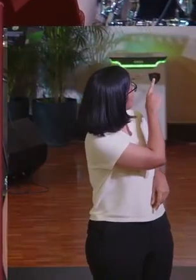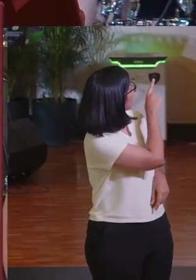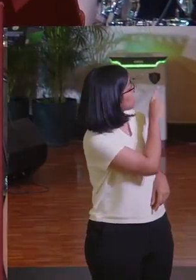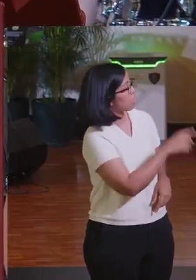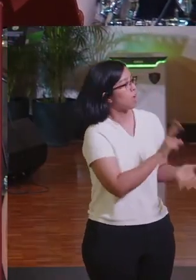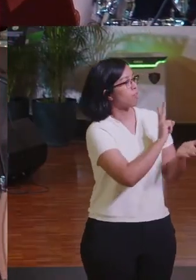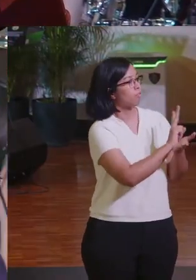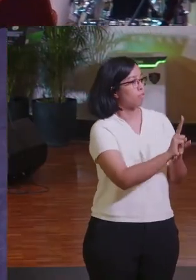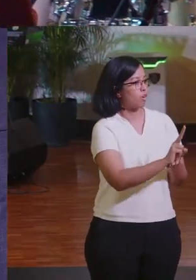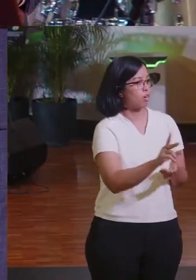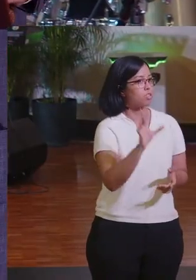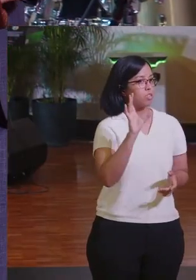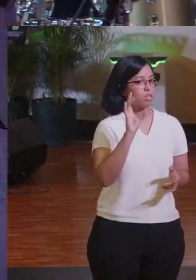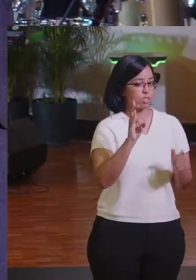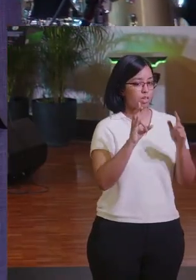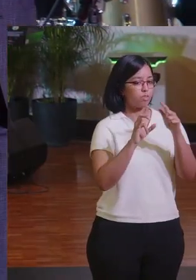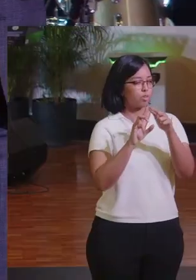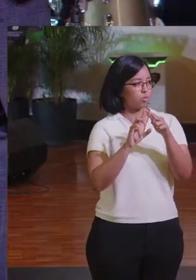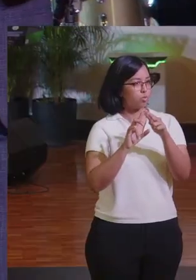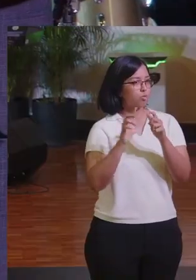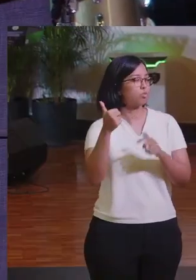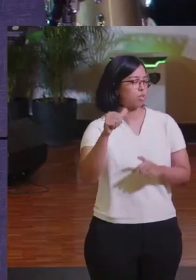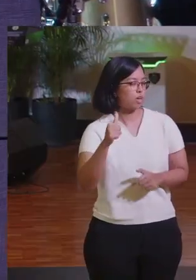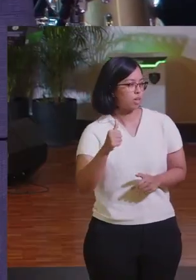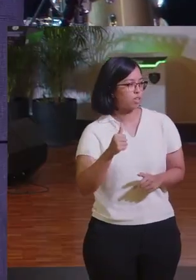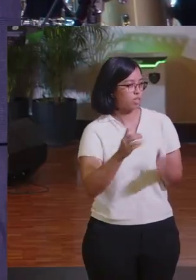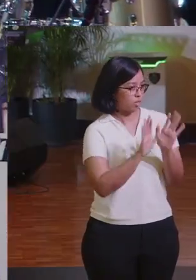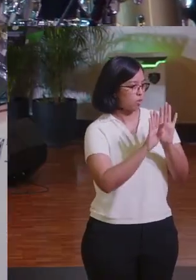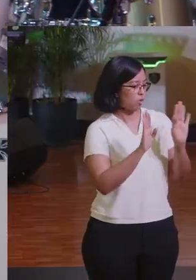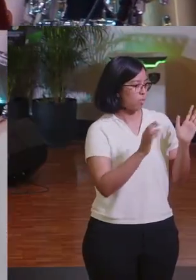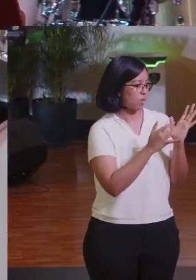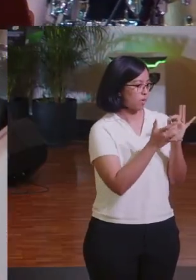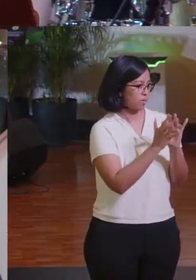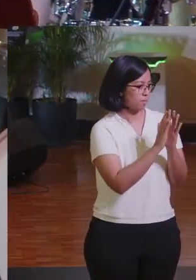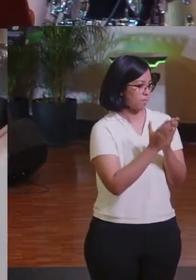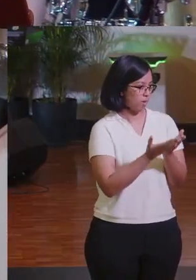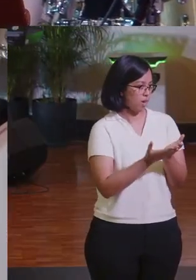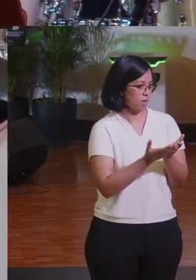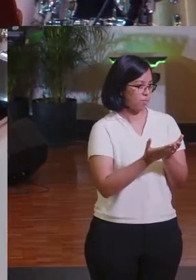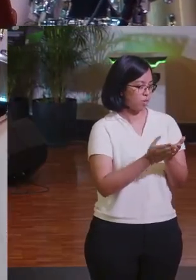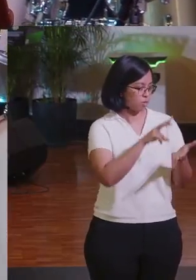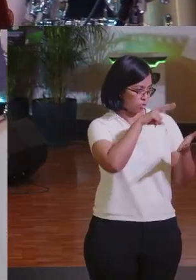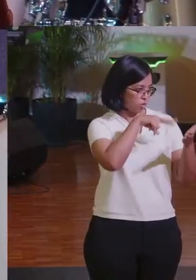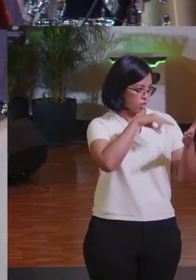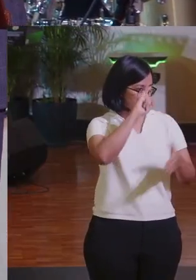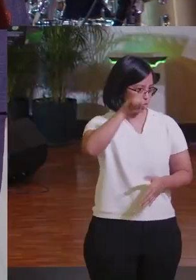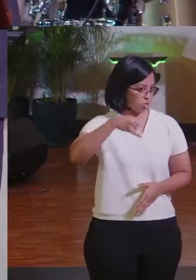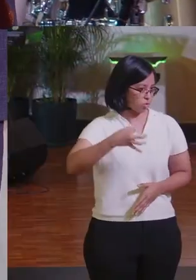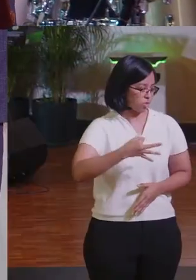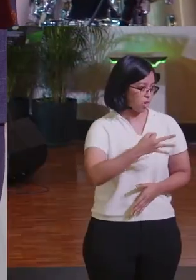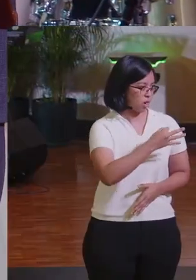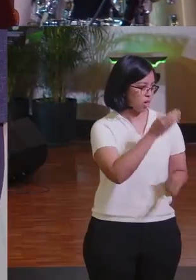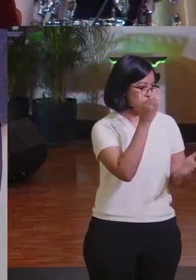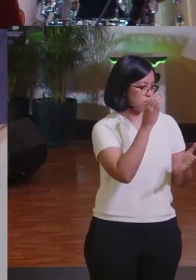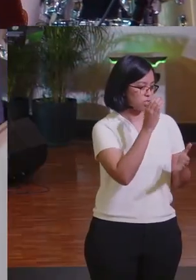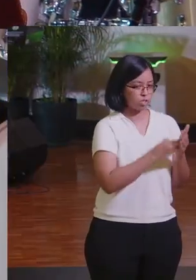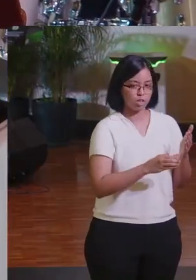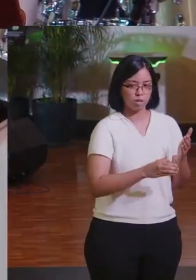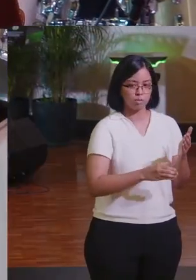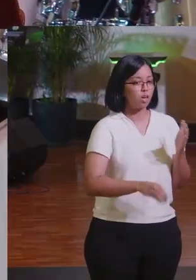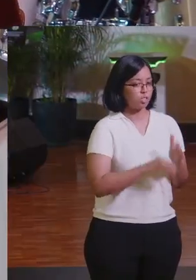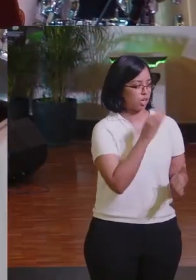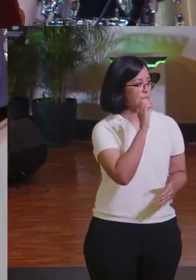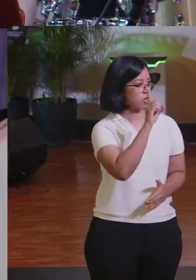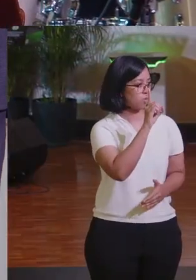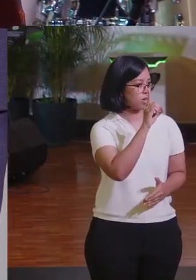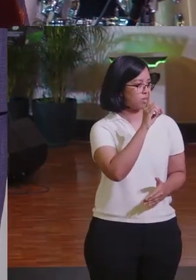verse 9, at verse 10. Kaya buksan niyo po ang inyong Biblia. Manatili kayo dyan sa Jonah chapter 1 upang masundan po